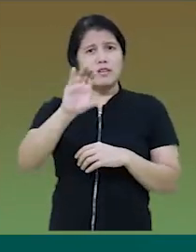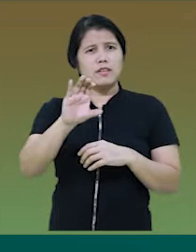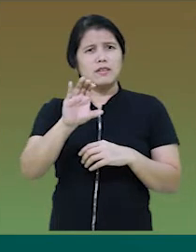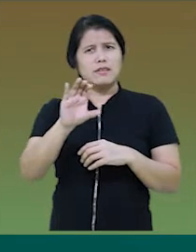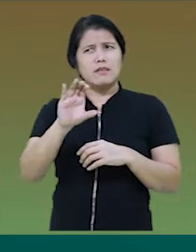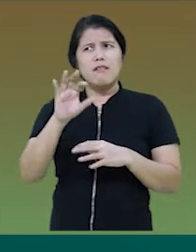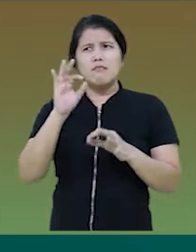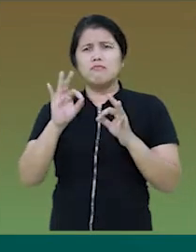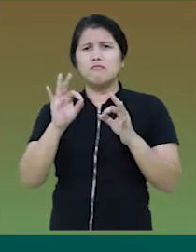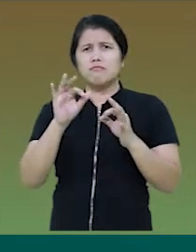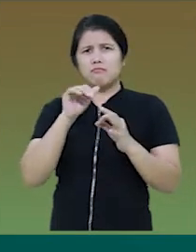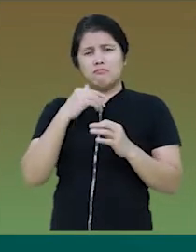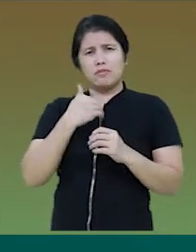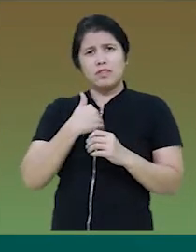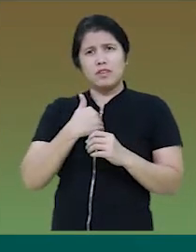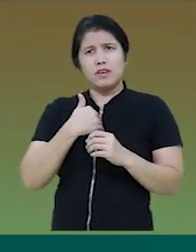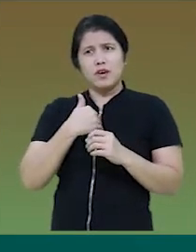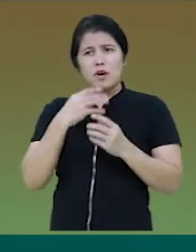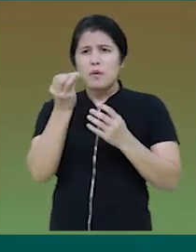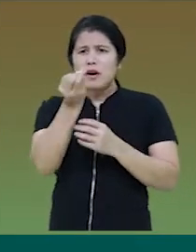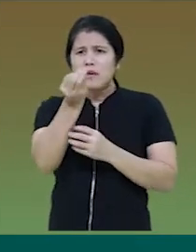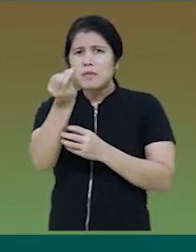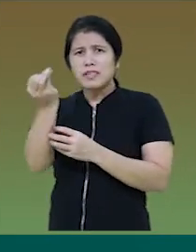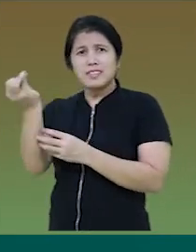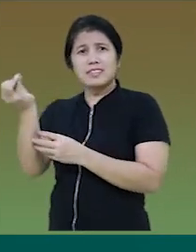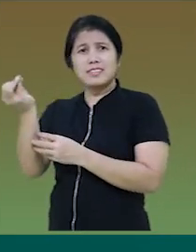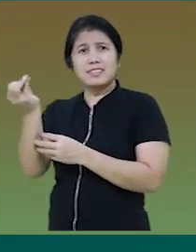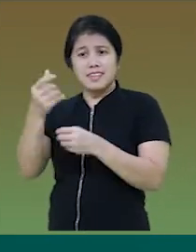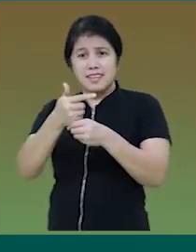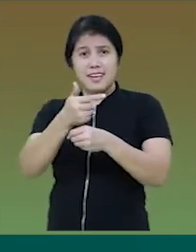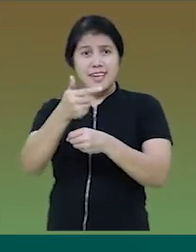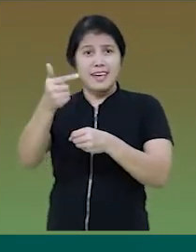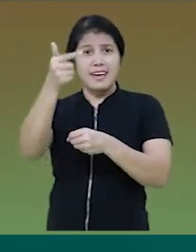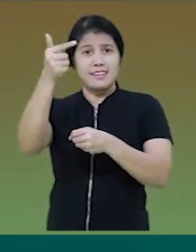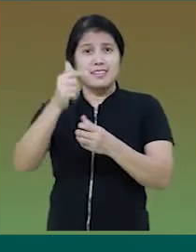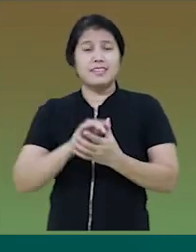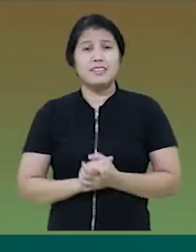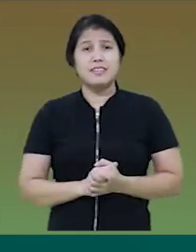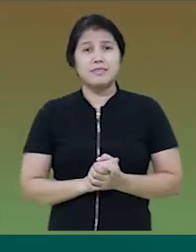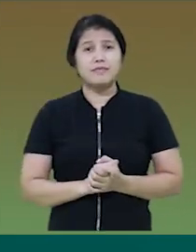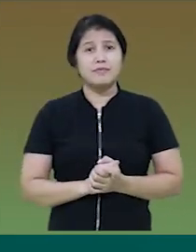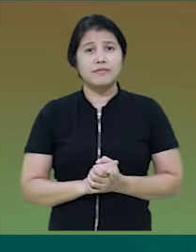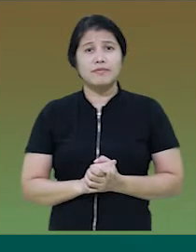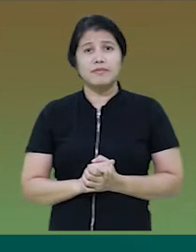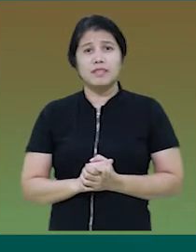yan yung sinasabi ni Teacher na particles ng gas.